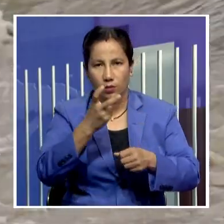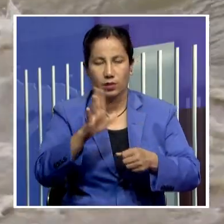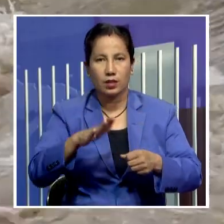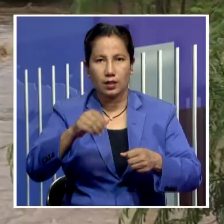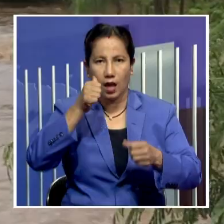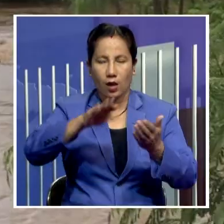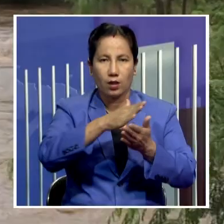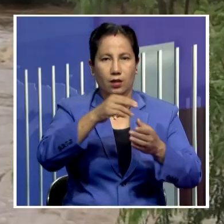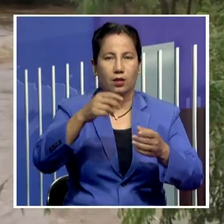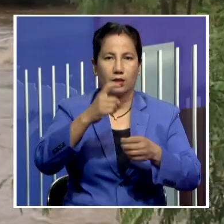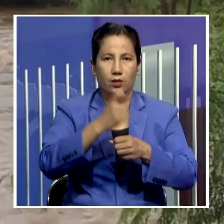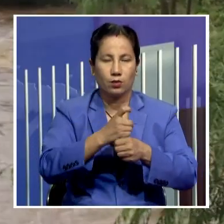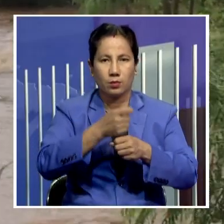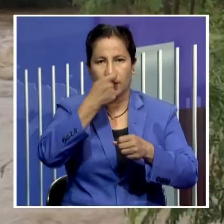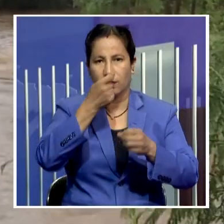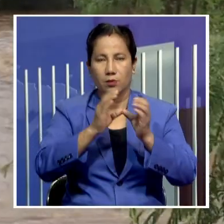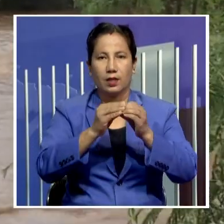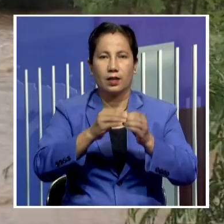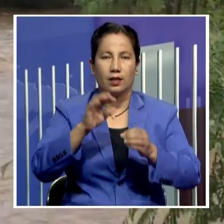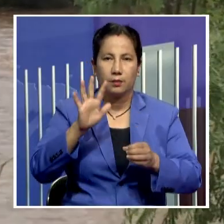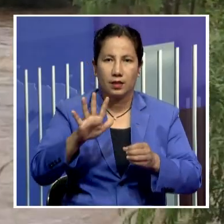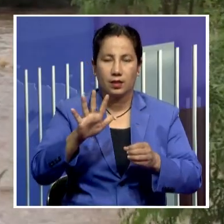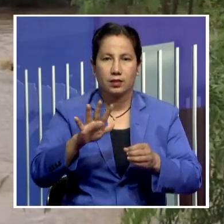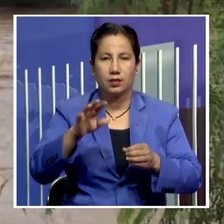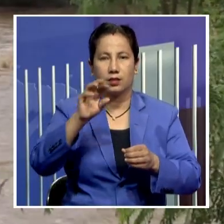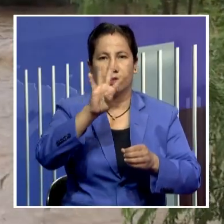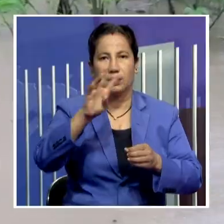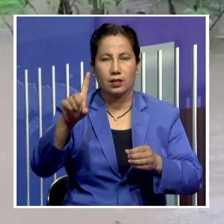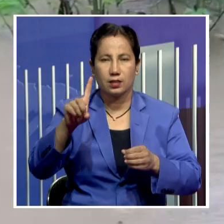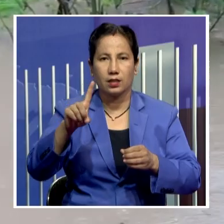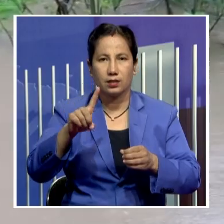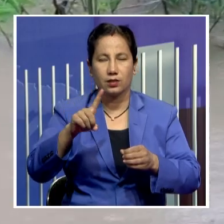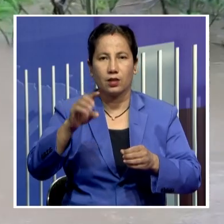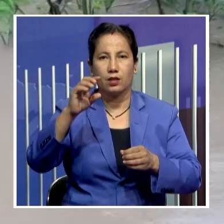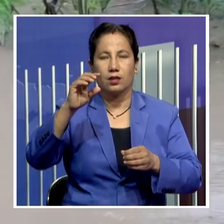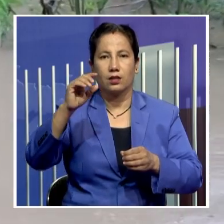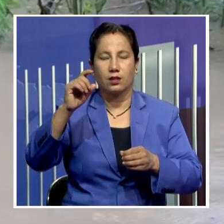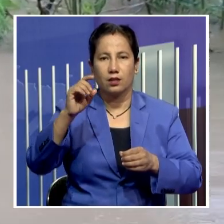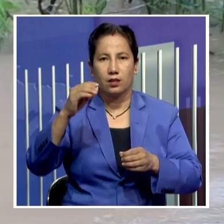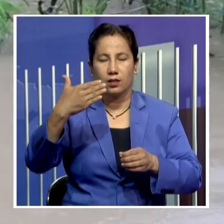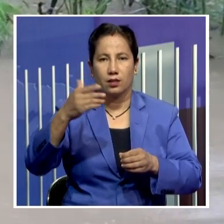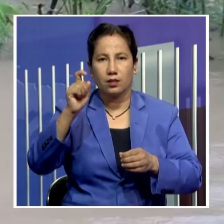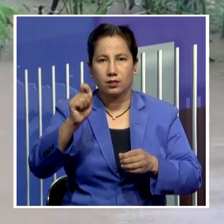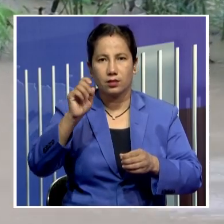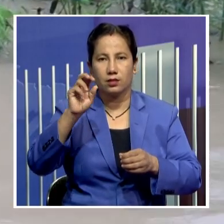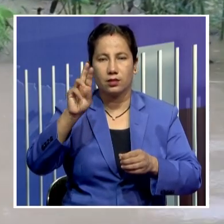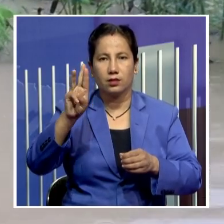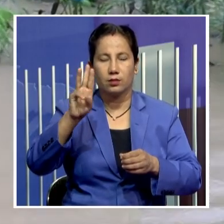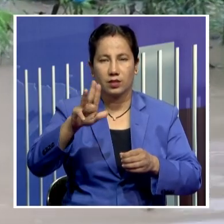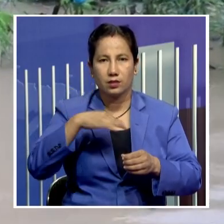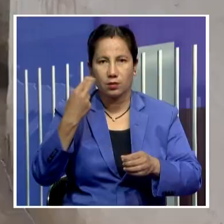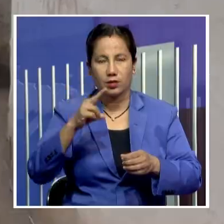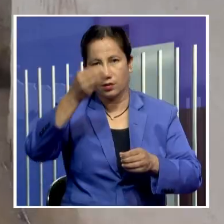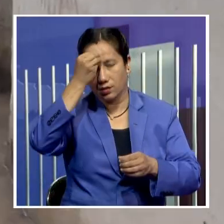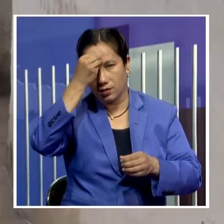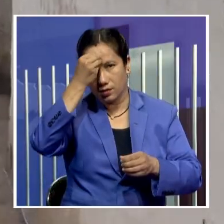तर्ने क्रममा गुल्मी धुरकोट गाउँपालिका 5 वस्तुकी 41 वर्षीय लक्ष्मी कुँवरको ज्यान गएको छ। यसैबीच दसैँको टिका